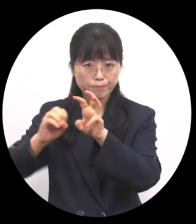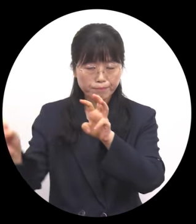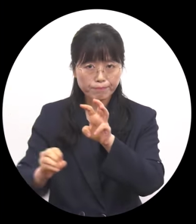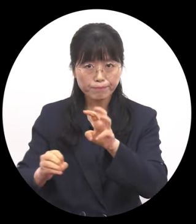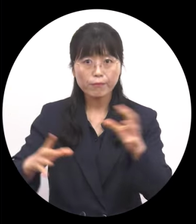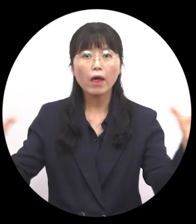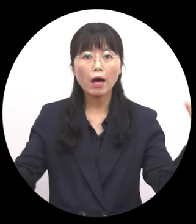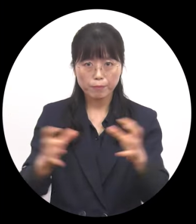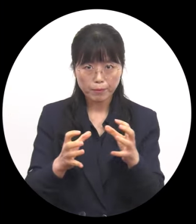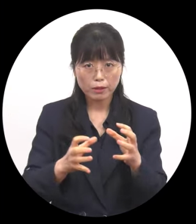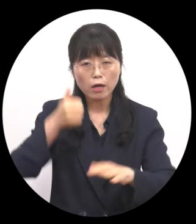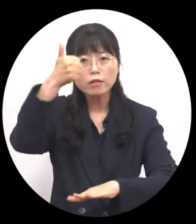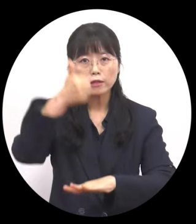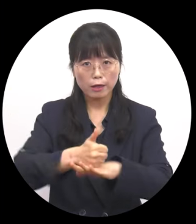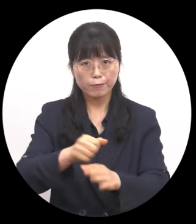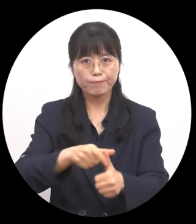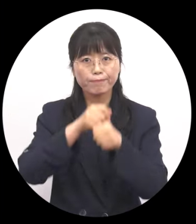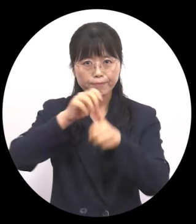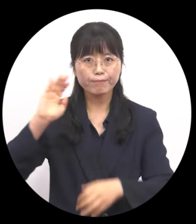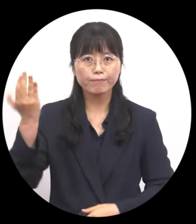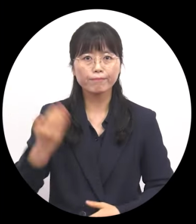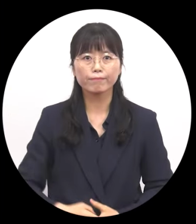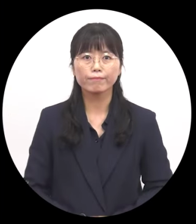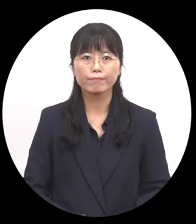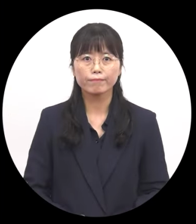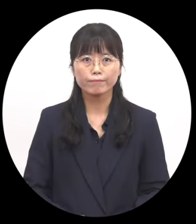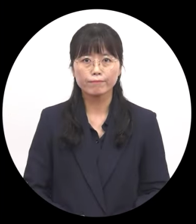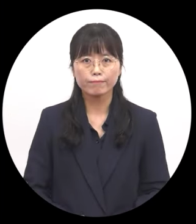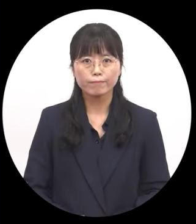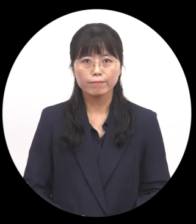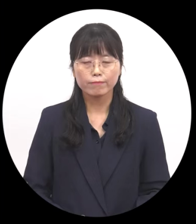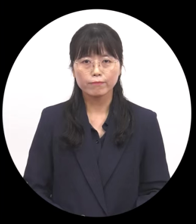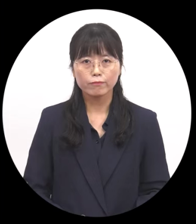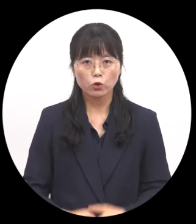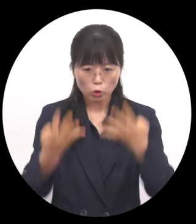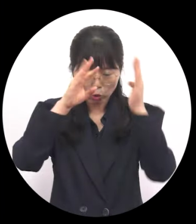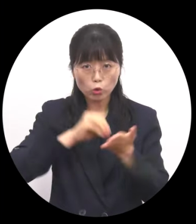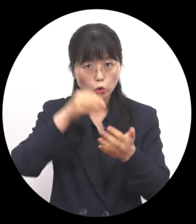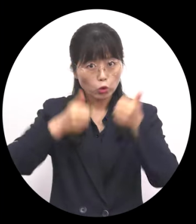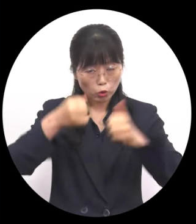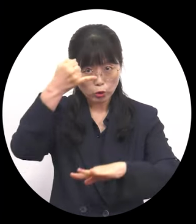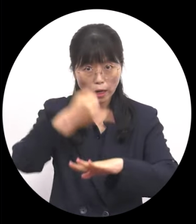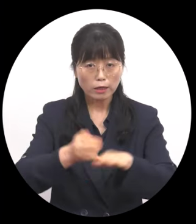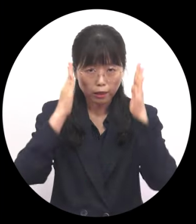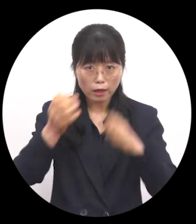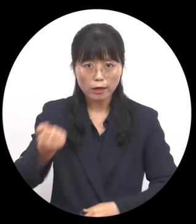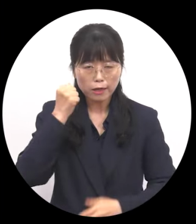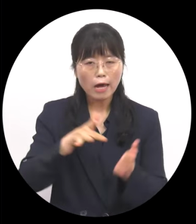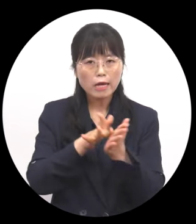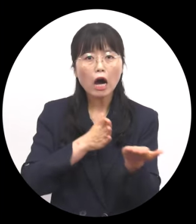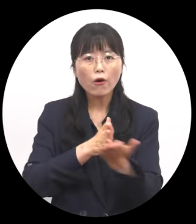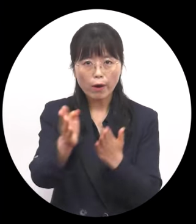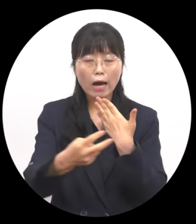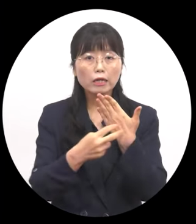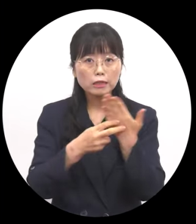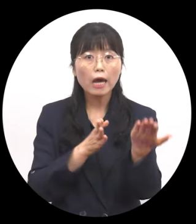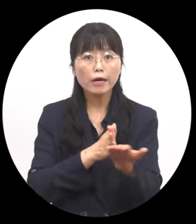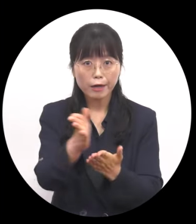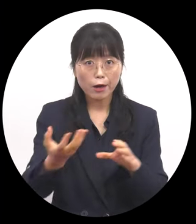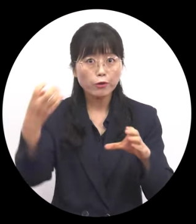30%를 합산해서 최종적으로 선발합니다. 수능 최저학력 기준은 약학과와